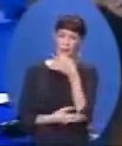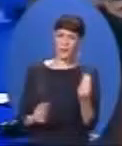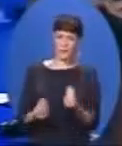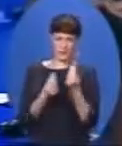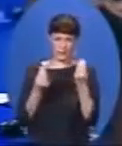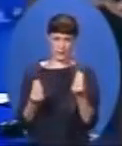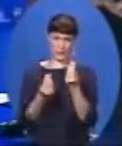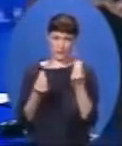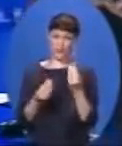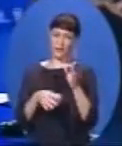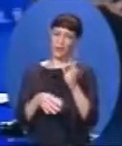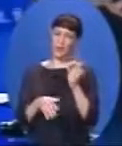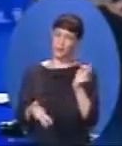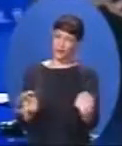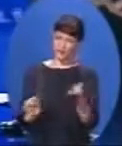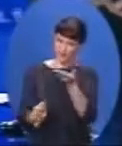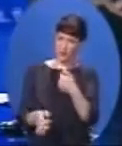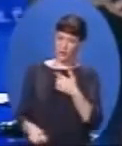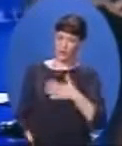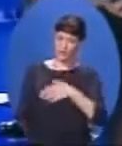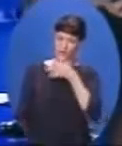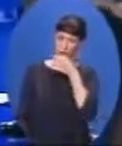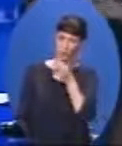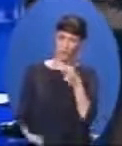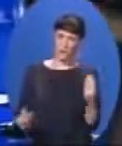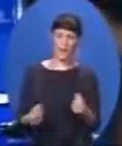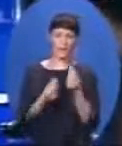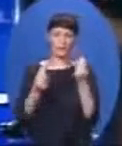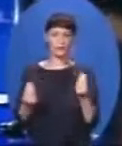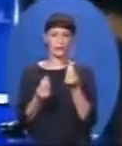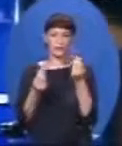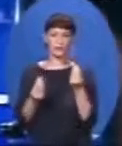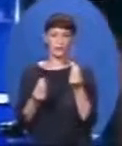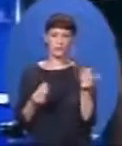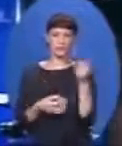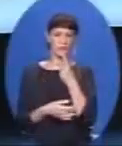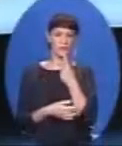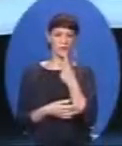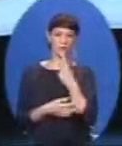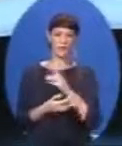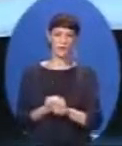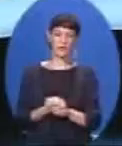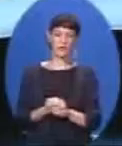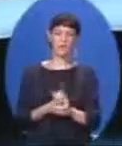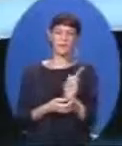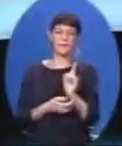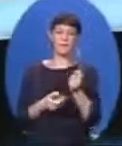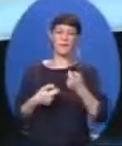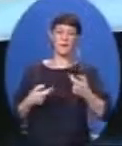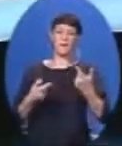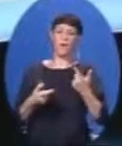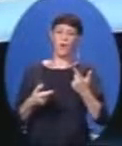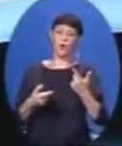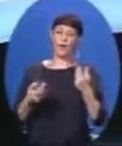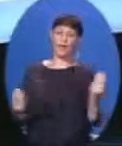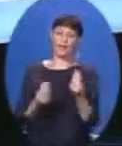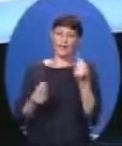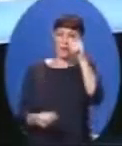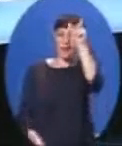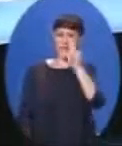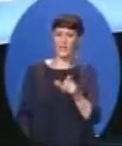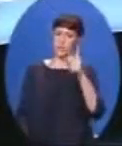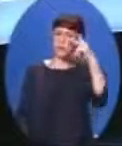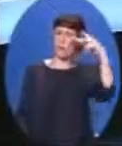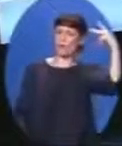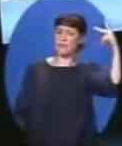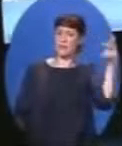אין לך שום איזה עמוד. אבל אליעד שרגע. אתה חושב שפרופסור ליבוביץ' הוא זה שימכור איתי, נכון? אולי אתה, אולי אתה.